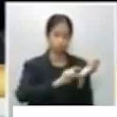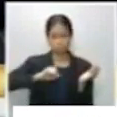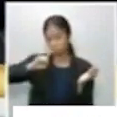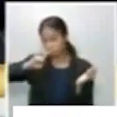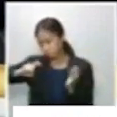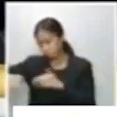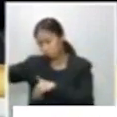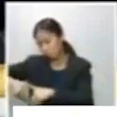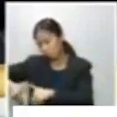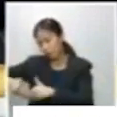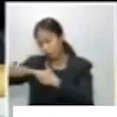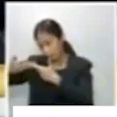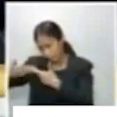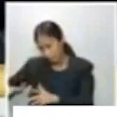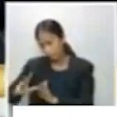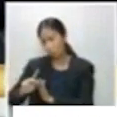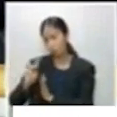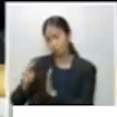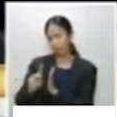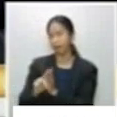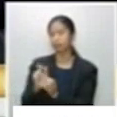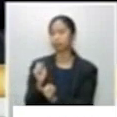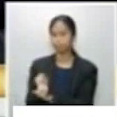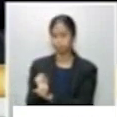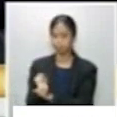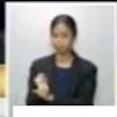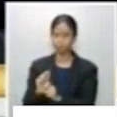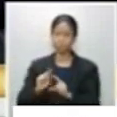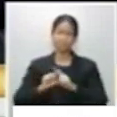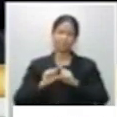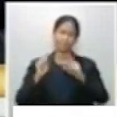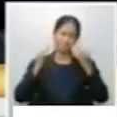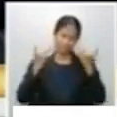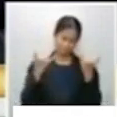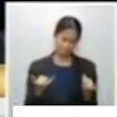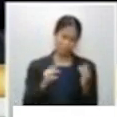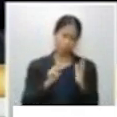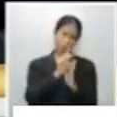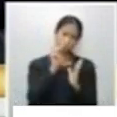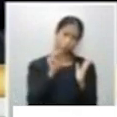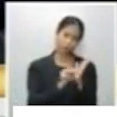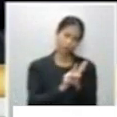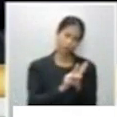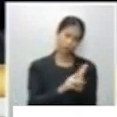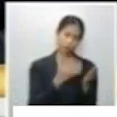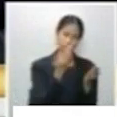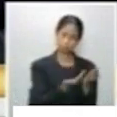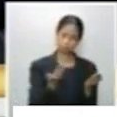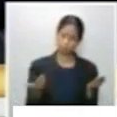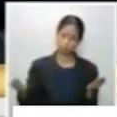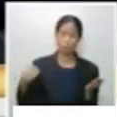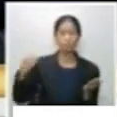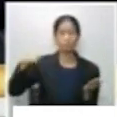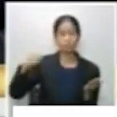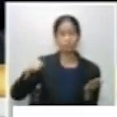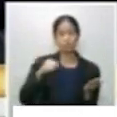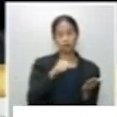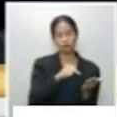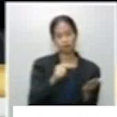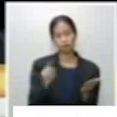าวบ้านและออกเท่าที่จะเป็นแต่นี้กฎหมายทั้ง14ฉบับทั้ง10กว่าฉบับปรากฏ